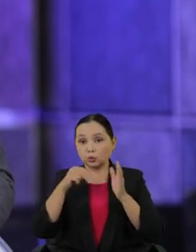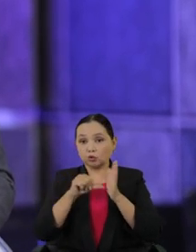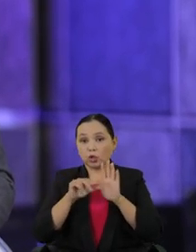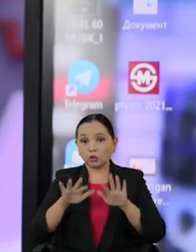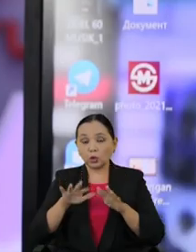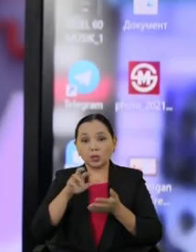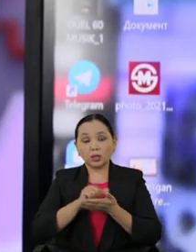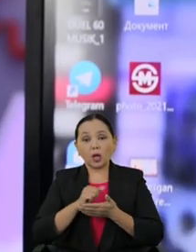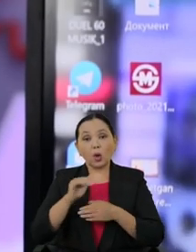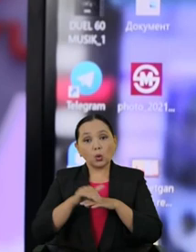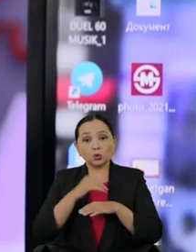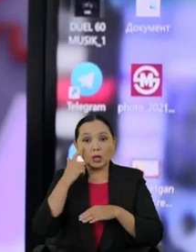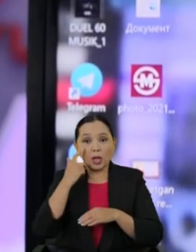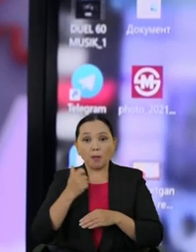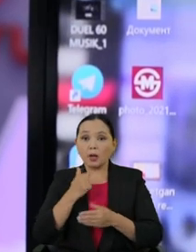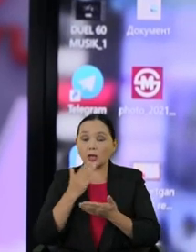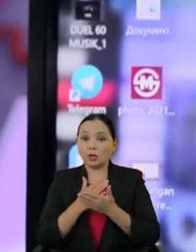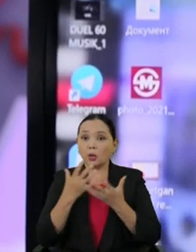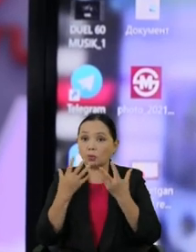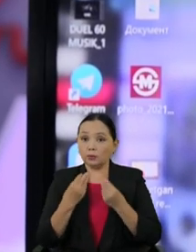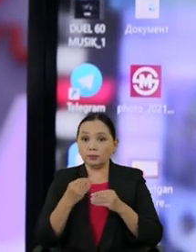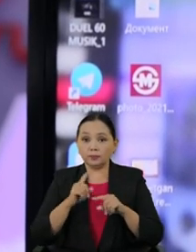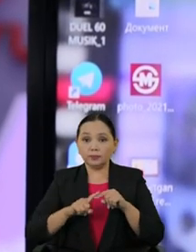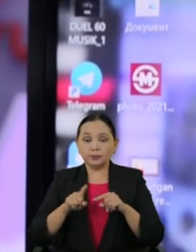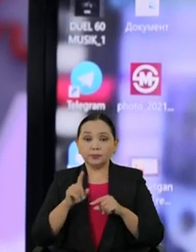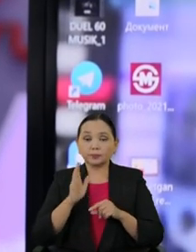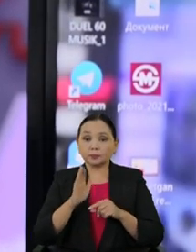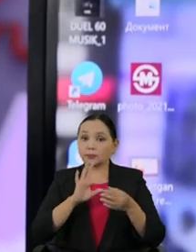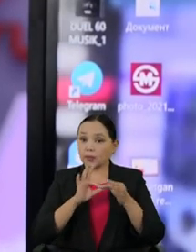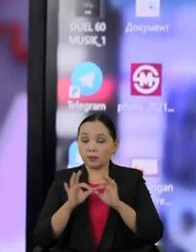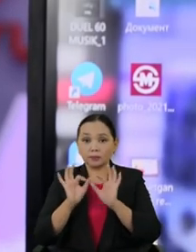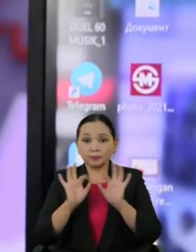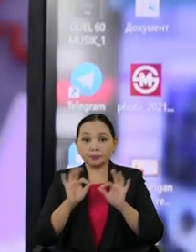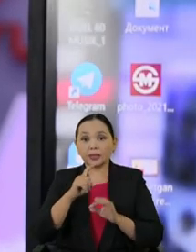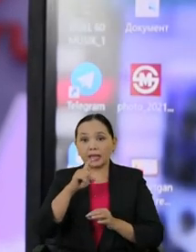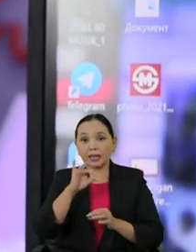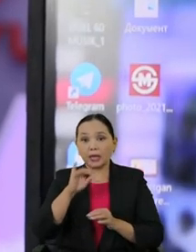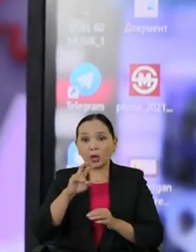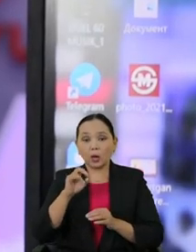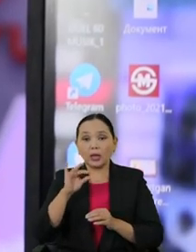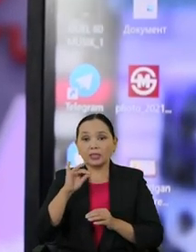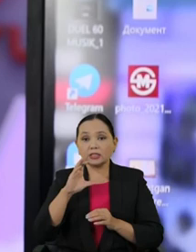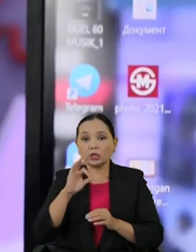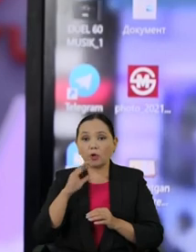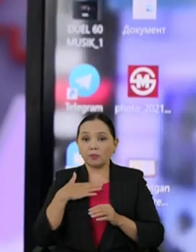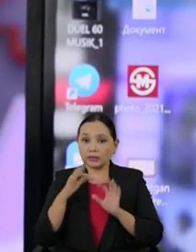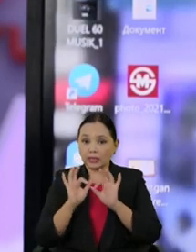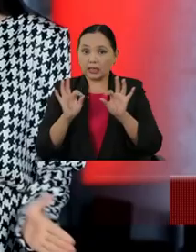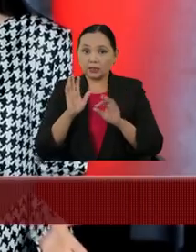36-o'rindamiz. Ammo xush xabarlar yetib kelyapti kunora. Bu haqida aniq batafsil ma'lumotni hamkasbimiz Hilol Isoqov bizga taqdim